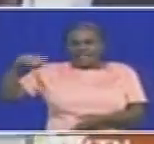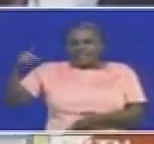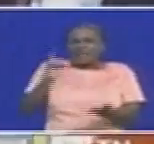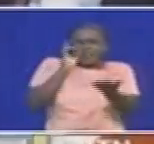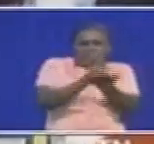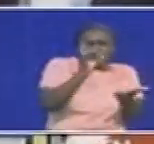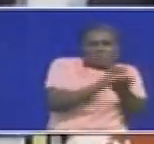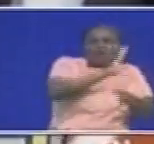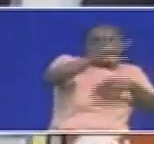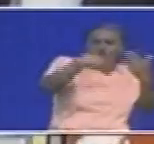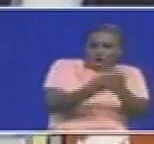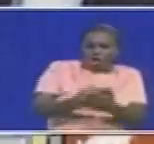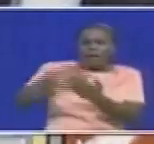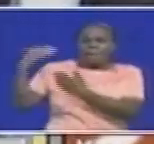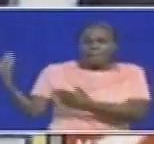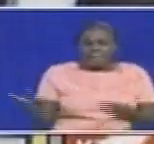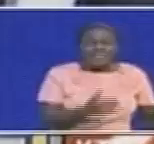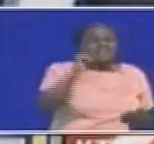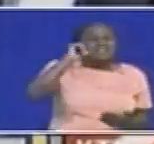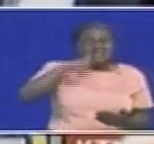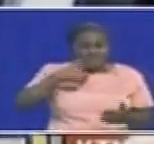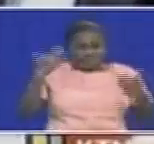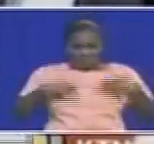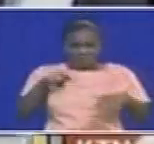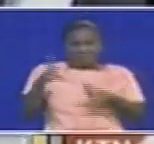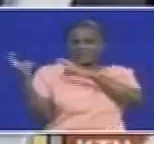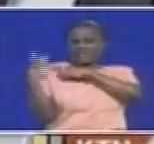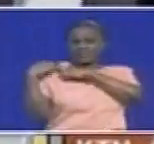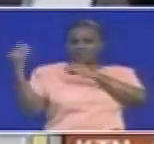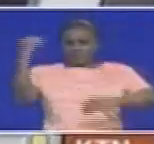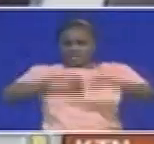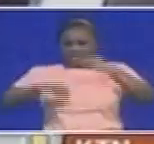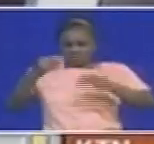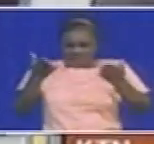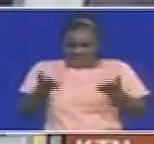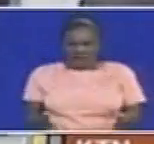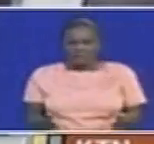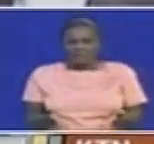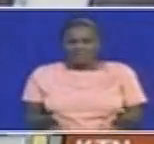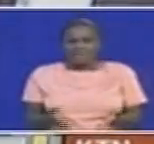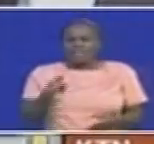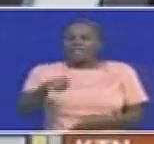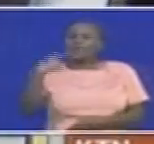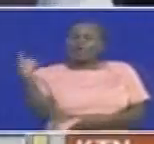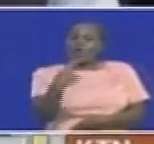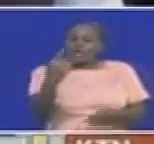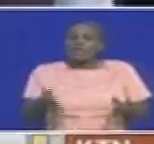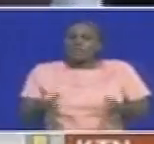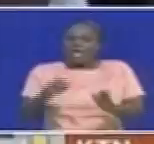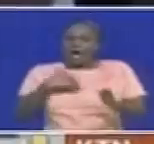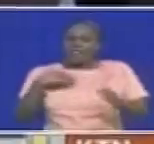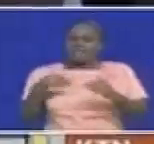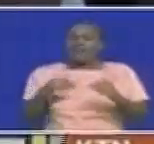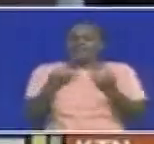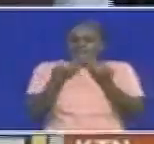kazi, watuletee watu wapya ili waweze kusimamia uchaguzi huu. That is the only way we'll have a free